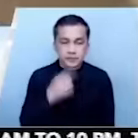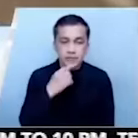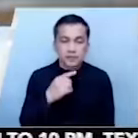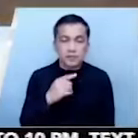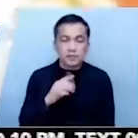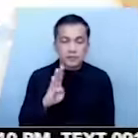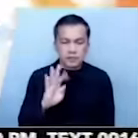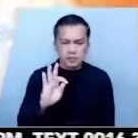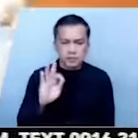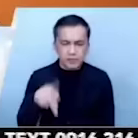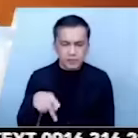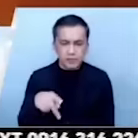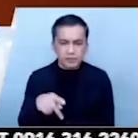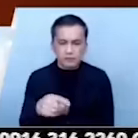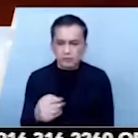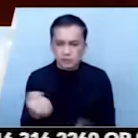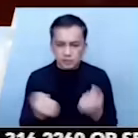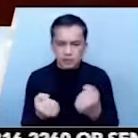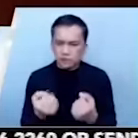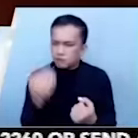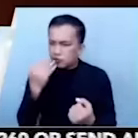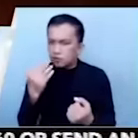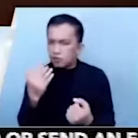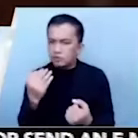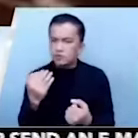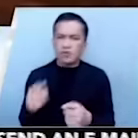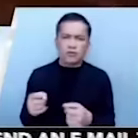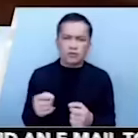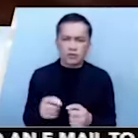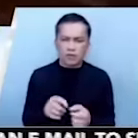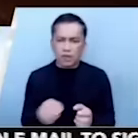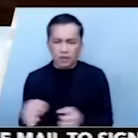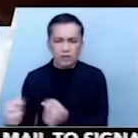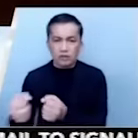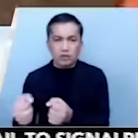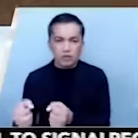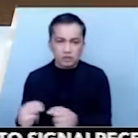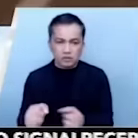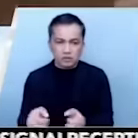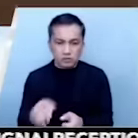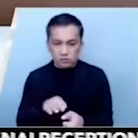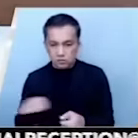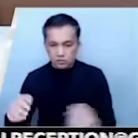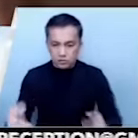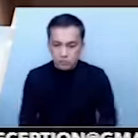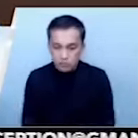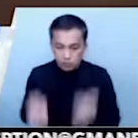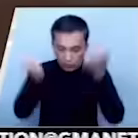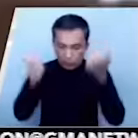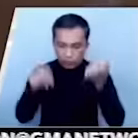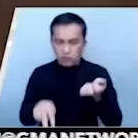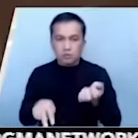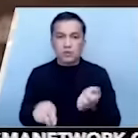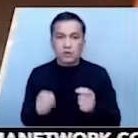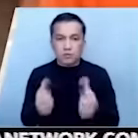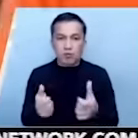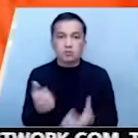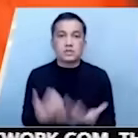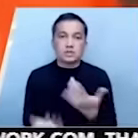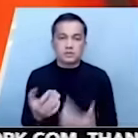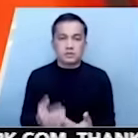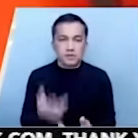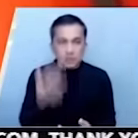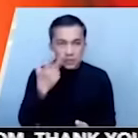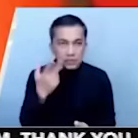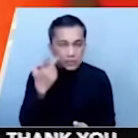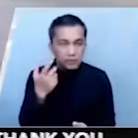raw na usok ang driver kaya itinabi niya ang sasakyan. Nang suriin ang hood, doon ito nagliyab. Inaalam pa ang sanhinang